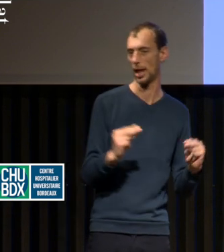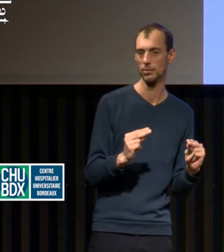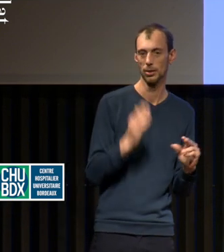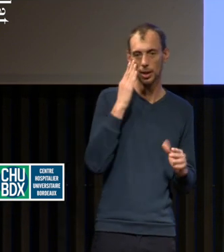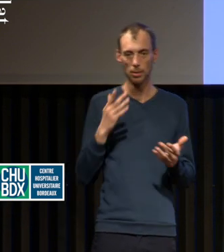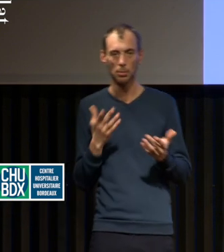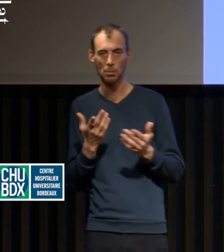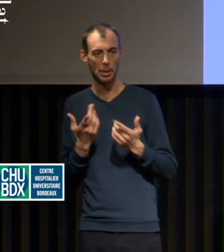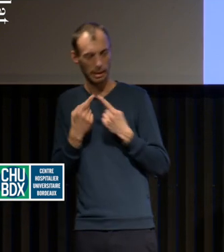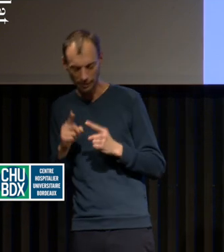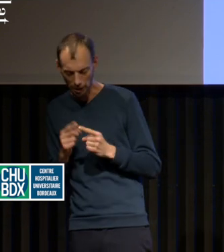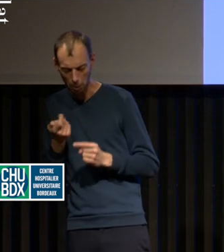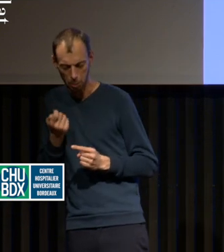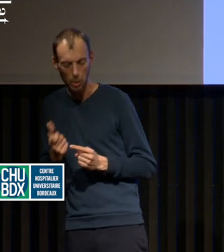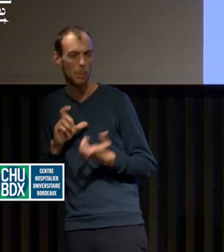c'est peut-être là où on devient malade.